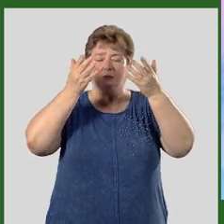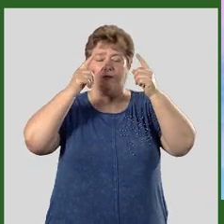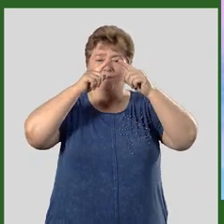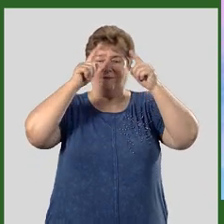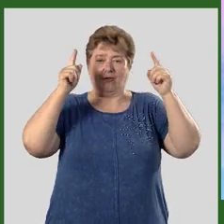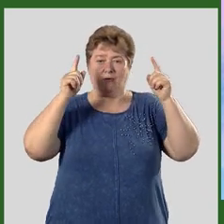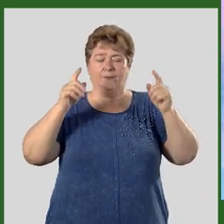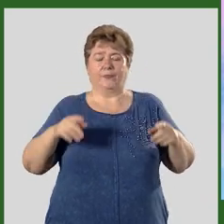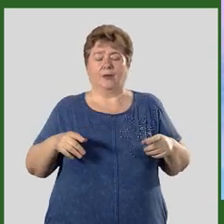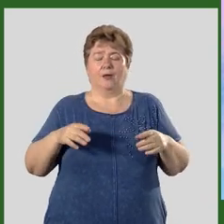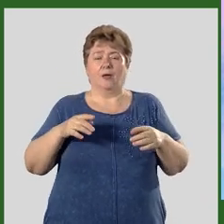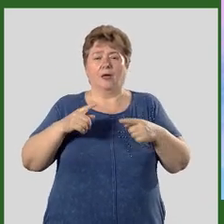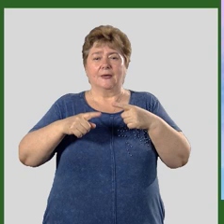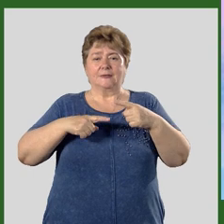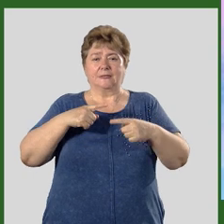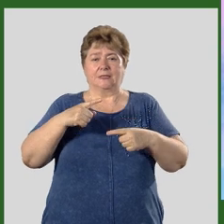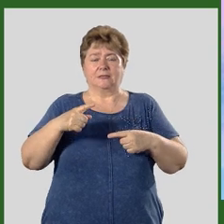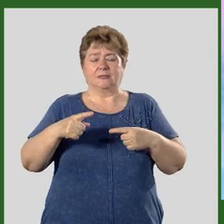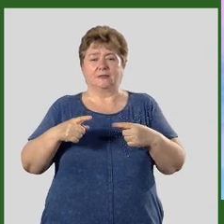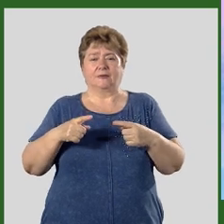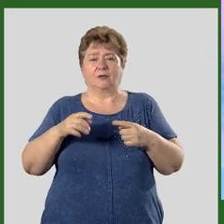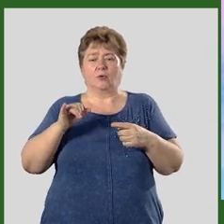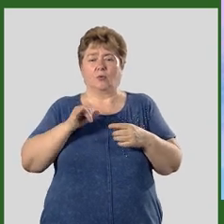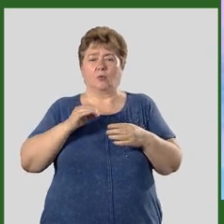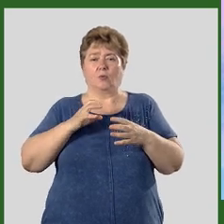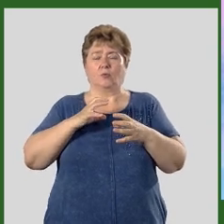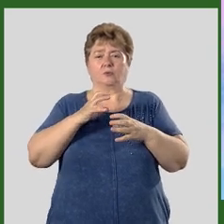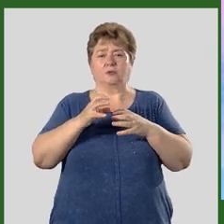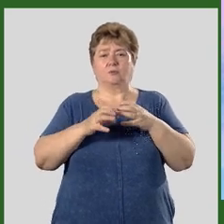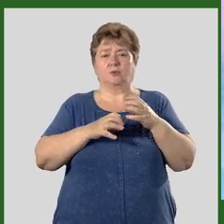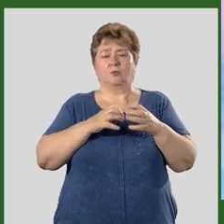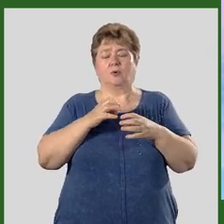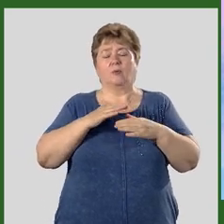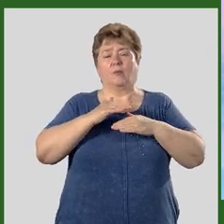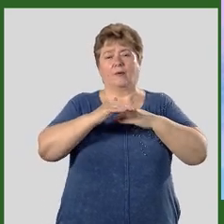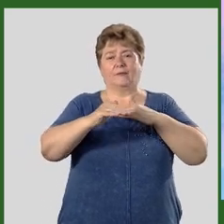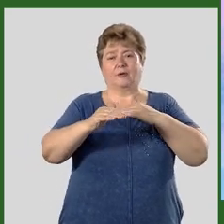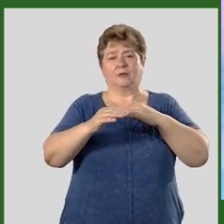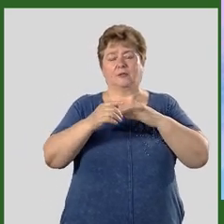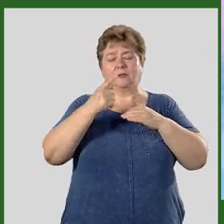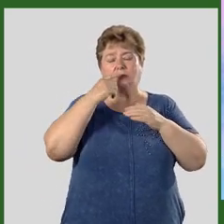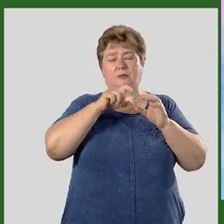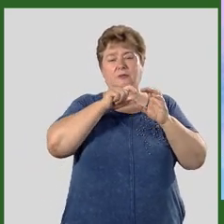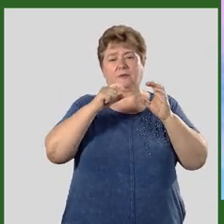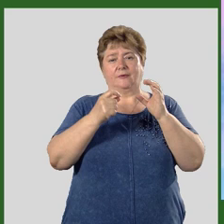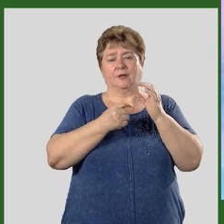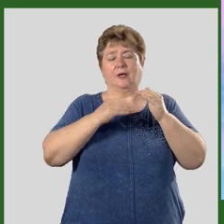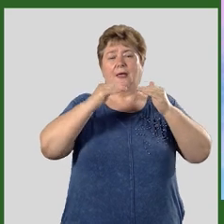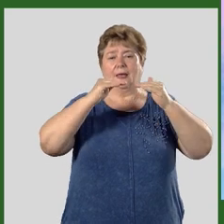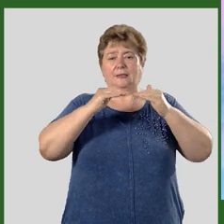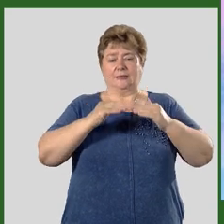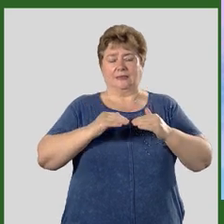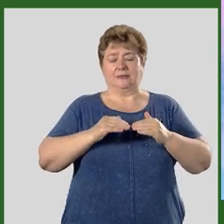вверх. Вследствие этого у земной поверхности близ экватора устанавливается